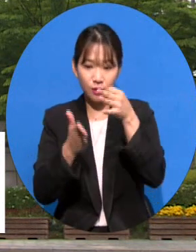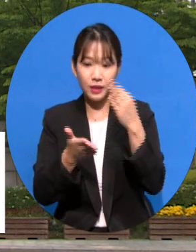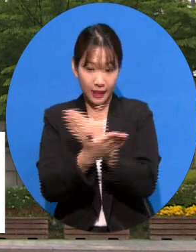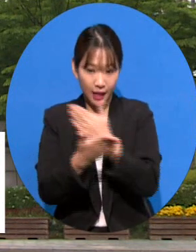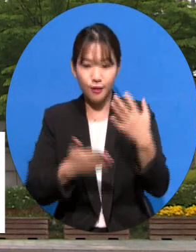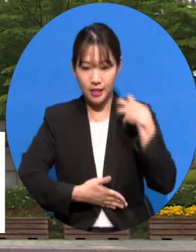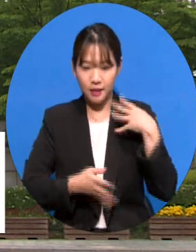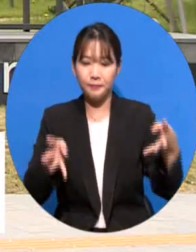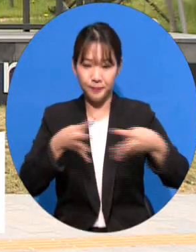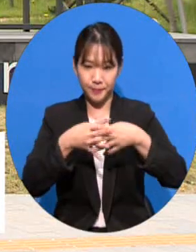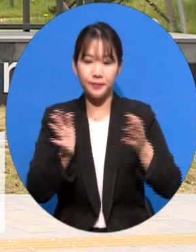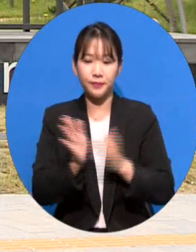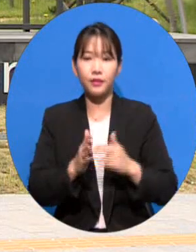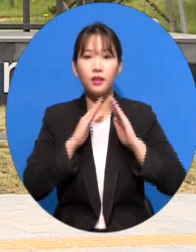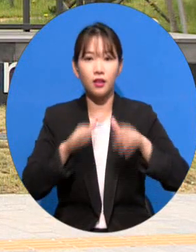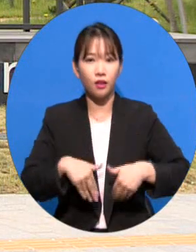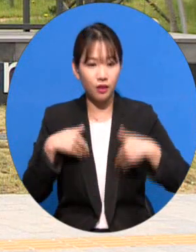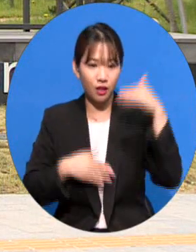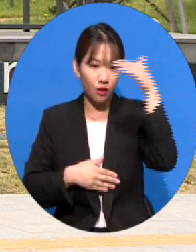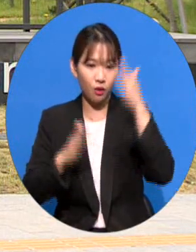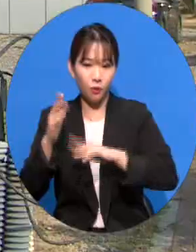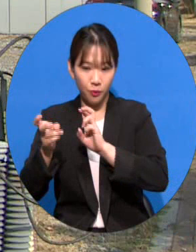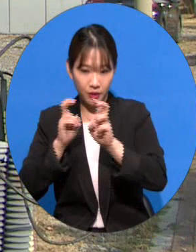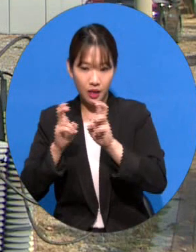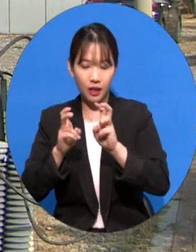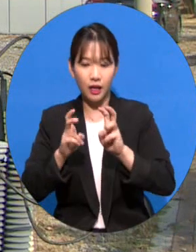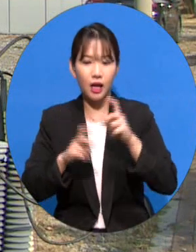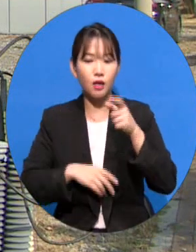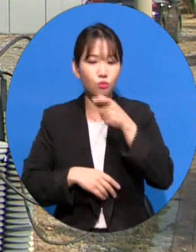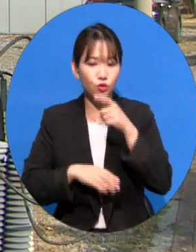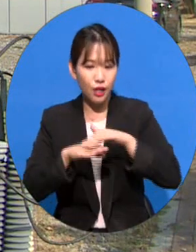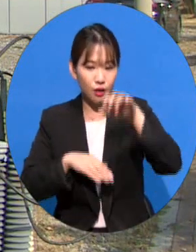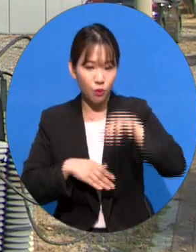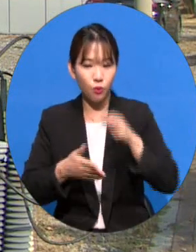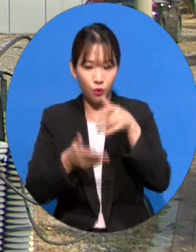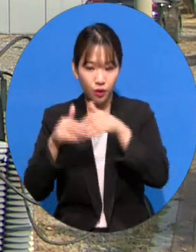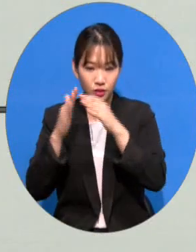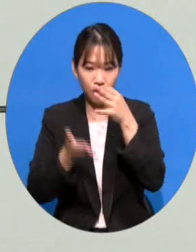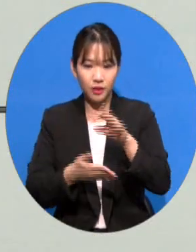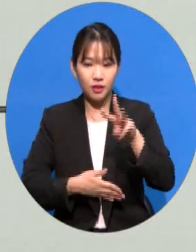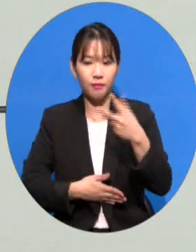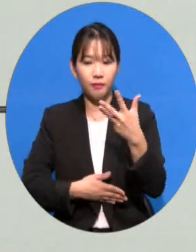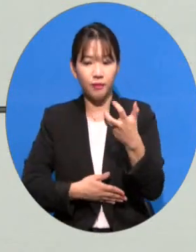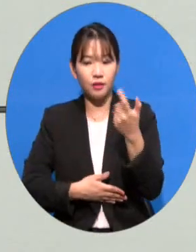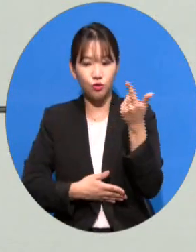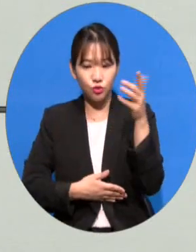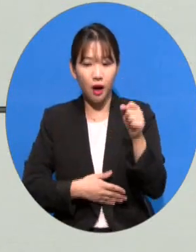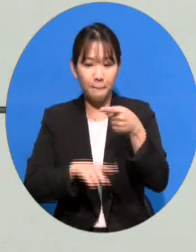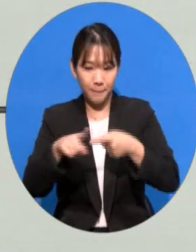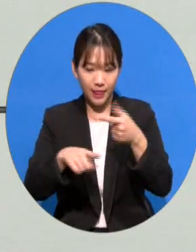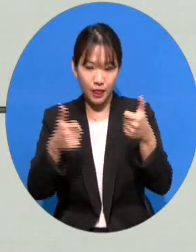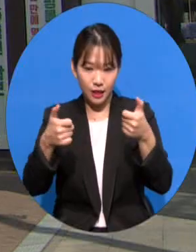분담을 합의했습니다. 전라남도와 관광공사가 하수처리장 건설 비용 386억 원의